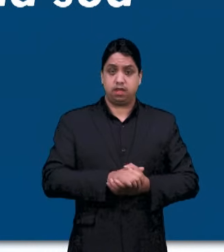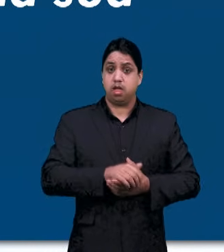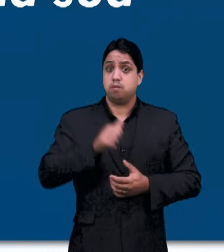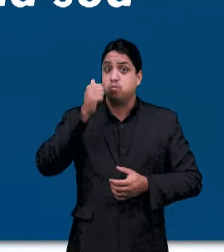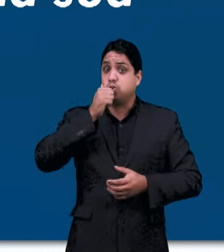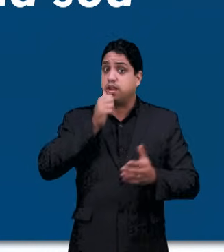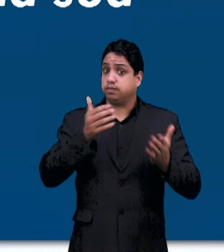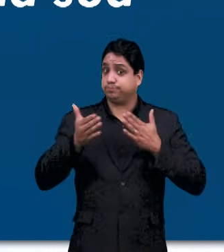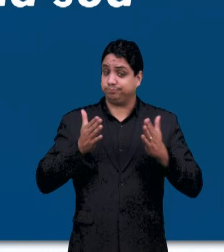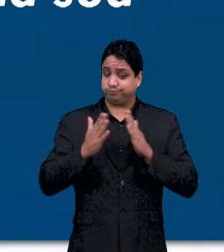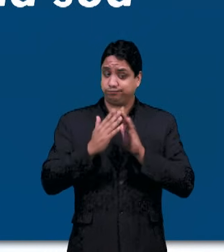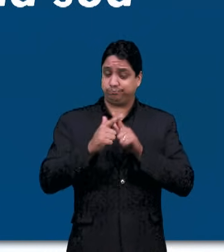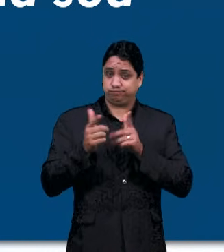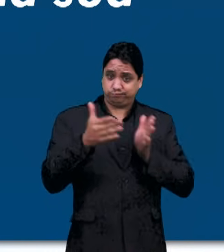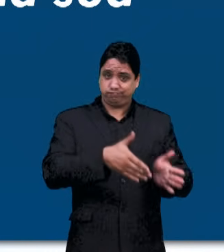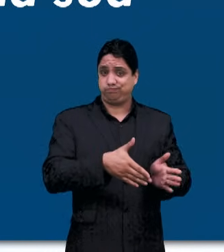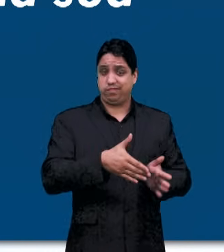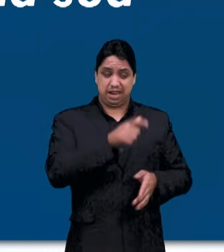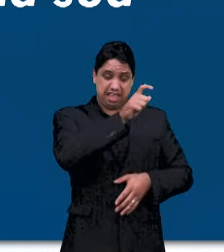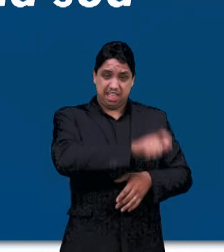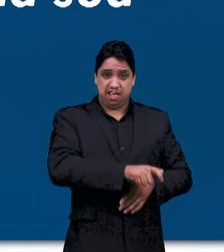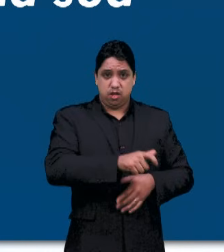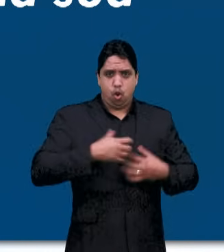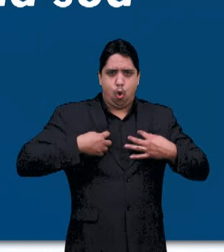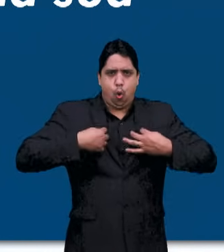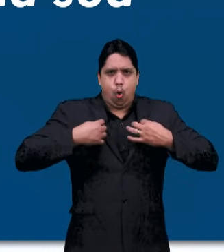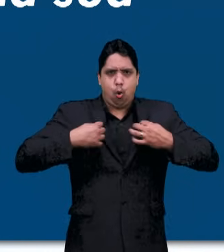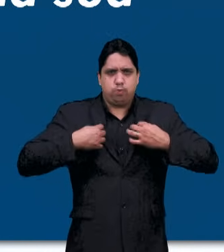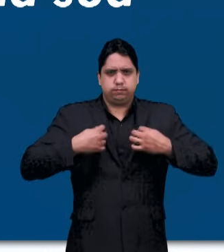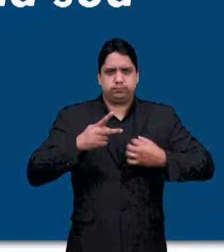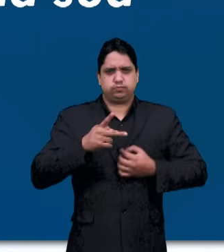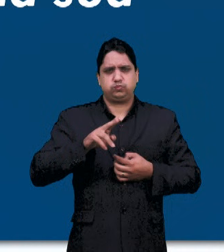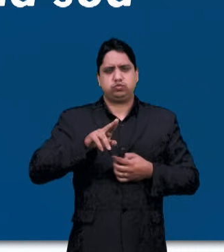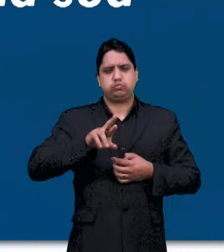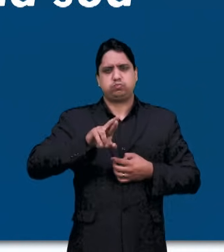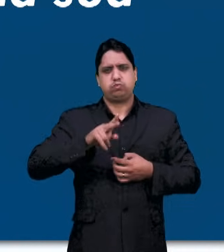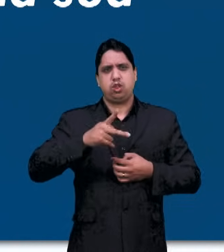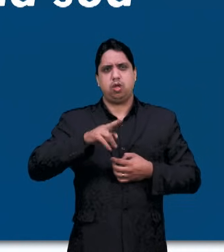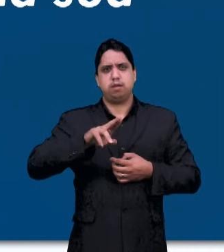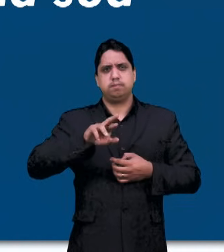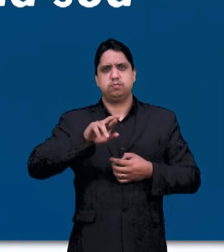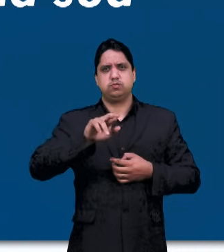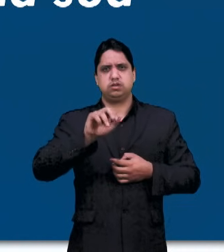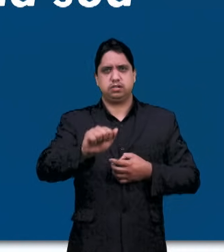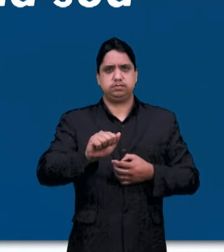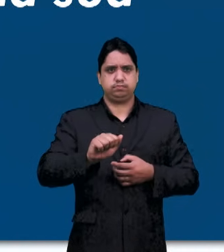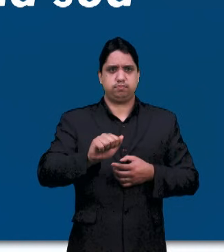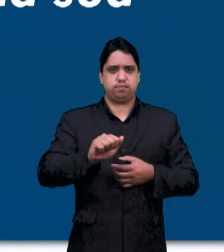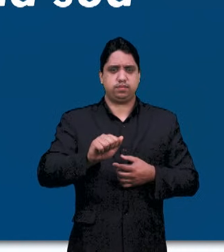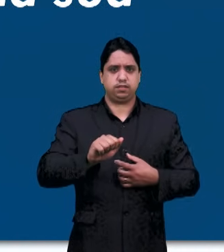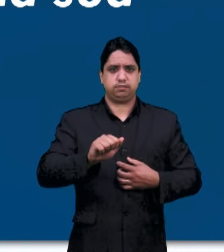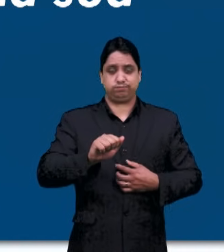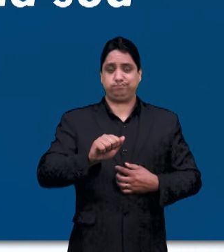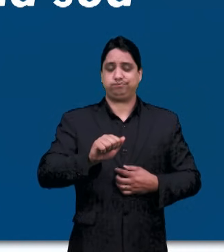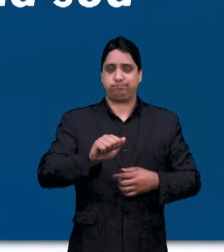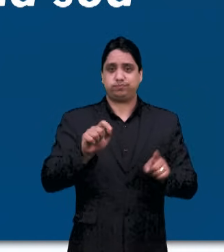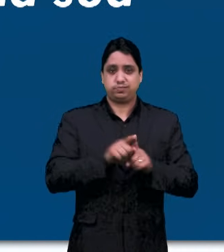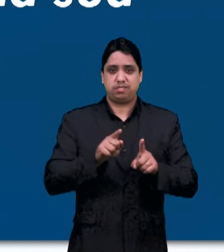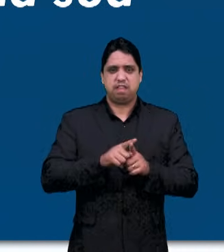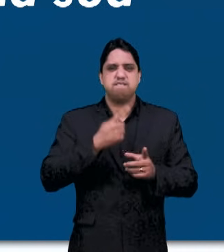la femme ici, c'est l'église infidèle, était habillée de pourpre, et les